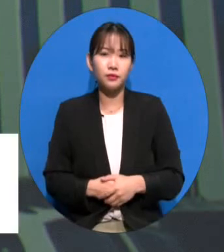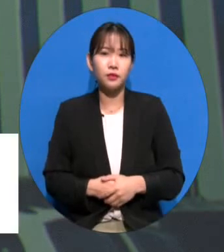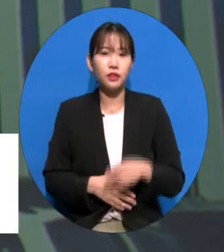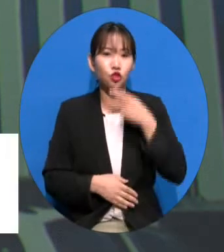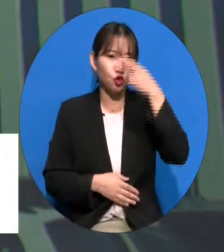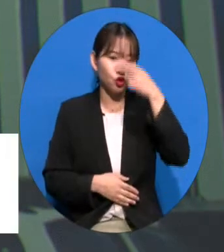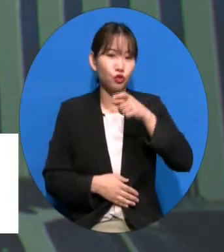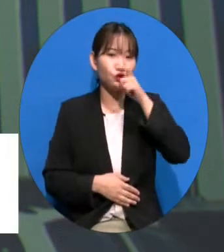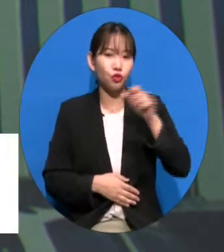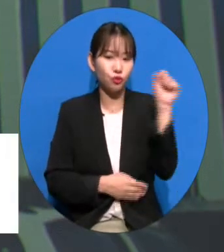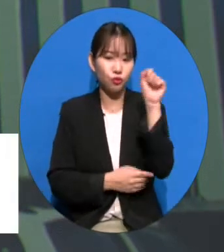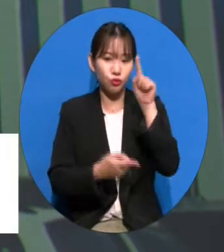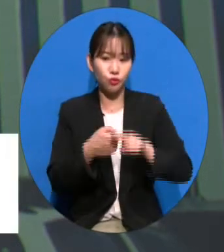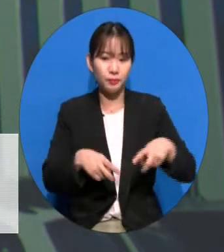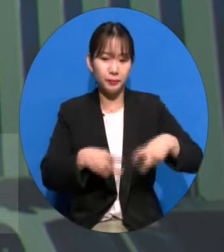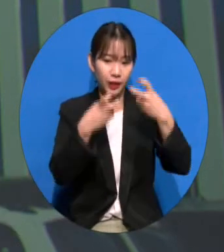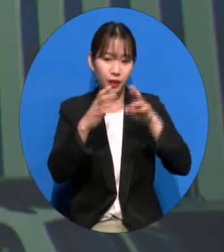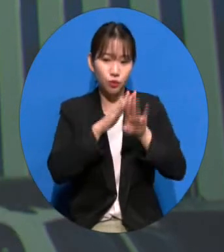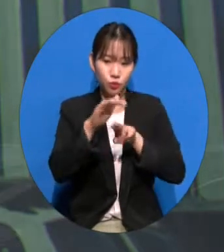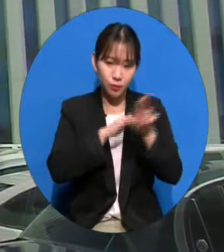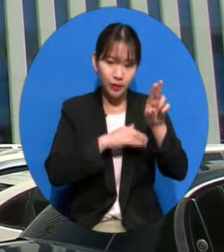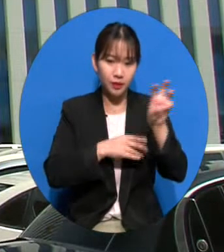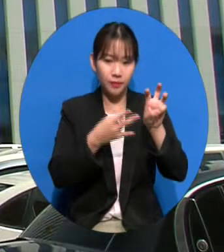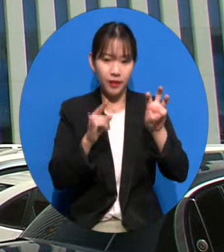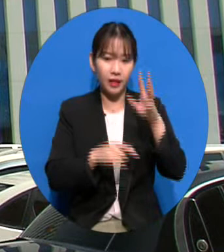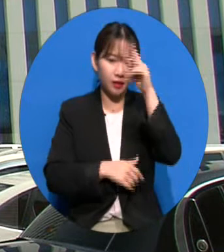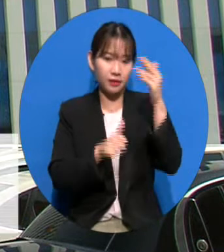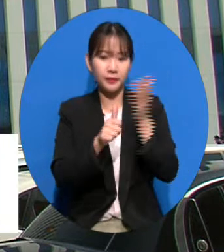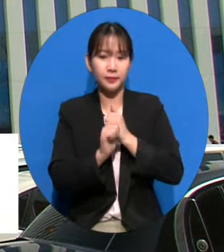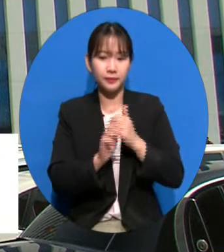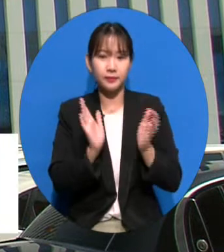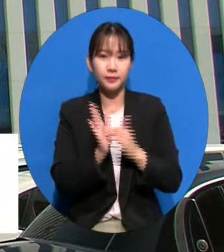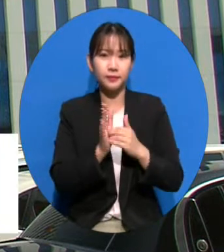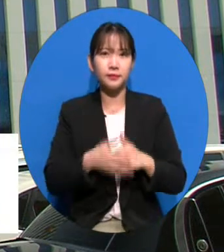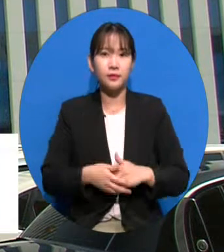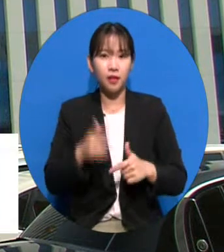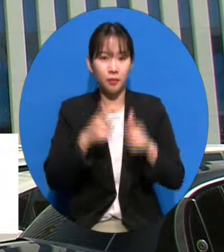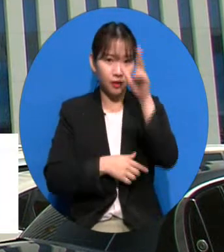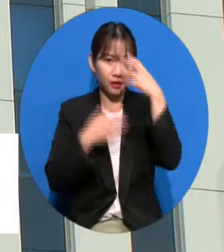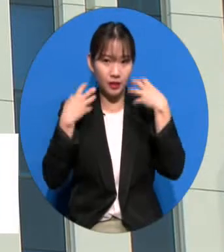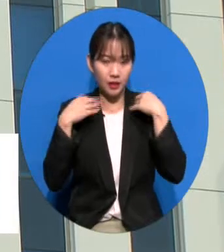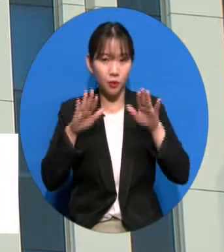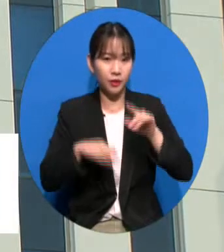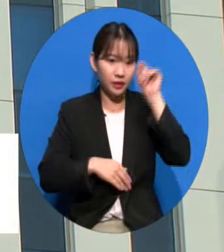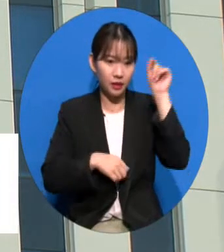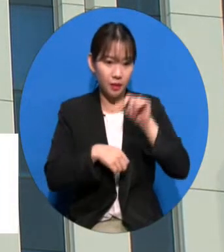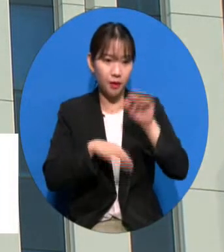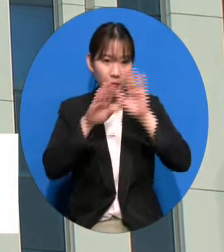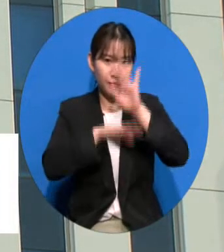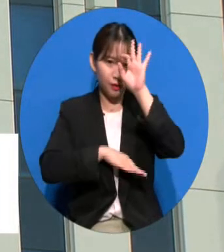술을 마신 체 운전하다 교통사고를 내고 도주한 30대가 경찰에 붙잡혔습니다 목포경찰서 는 오늘 새벽 0시